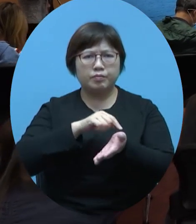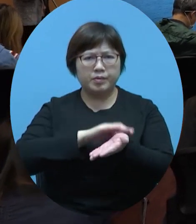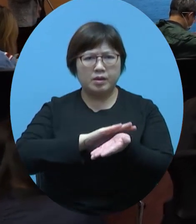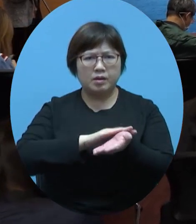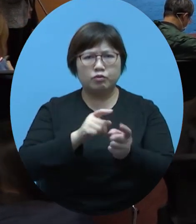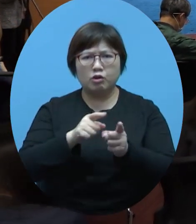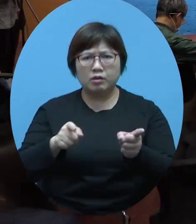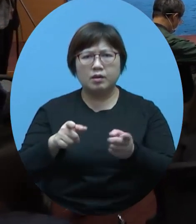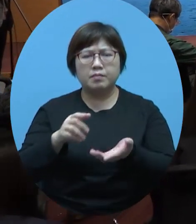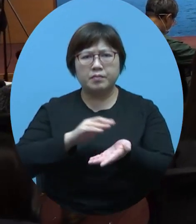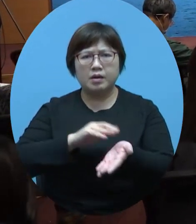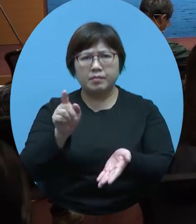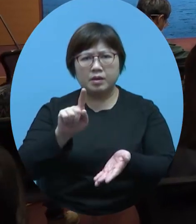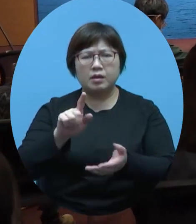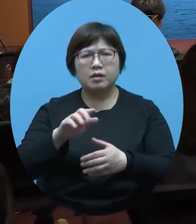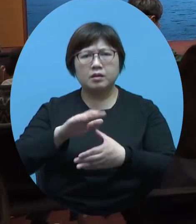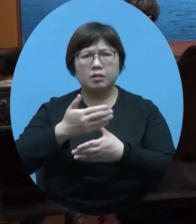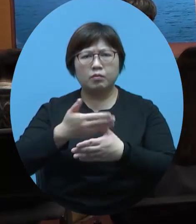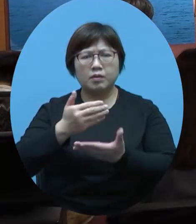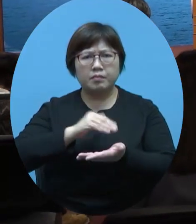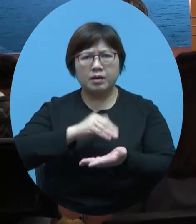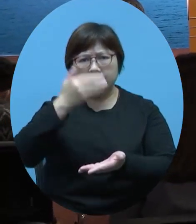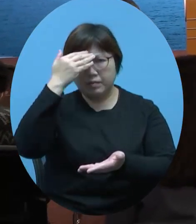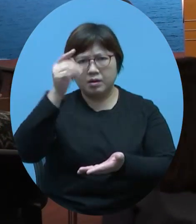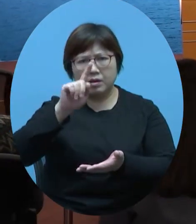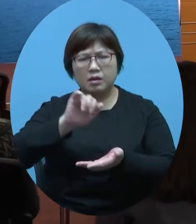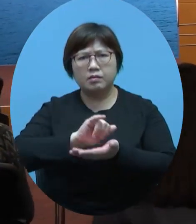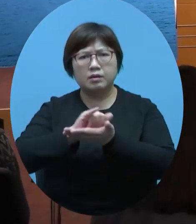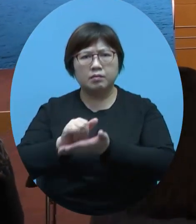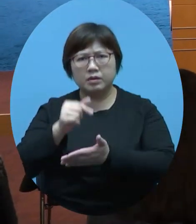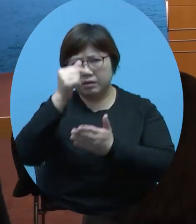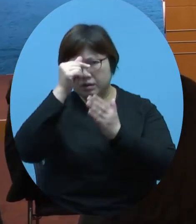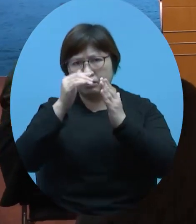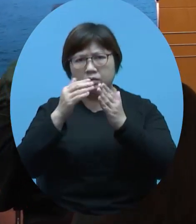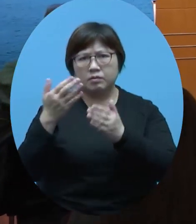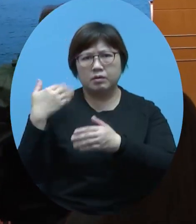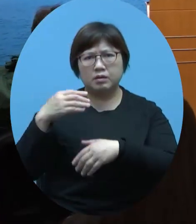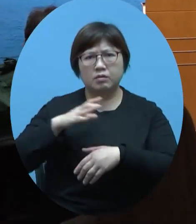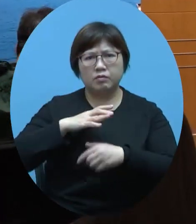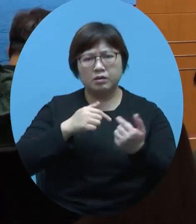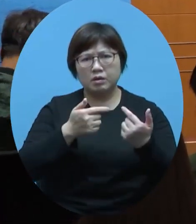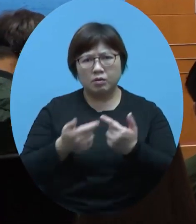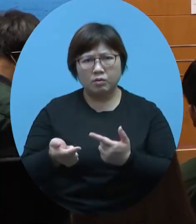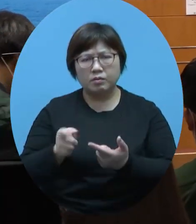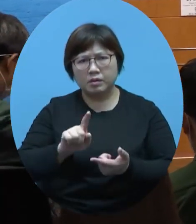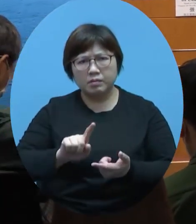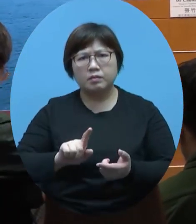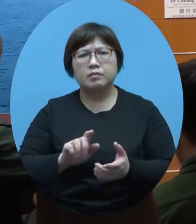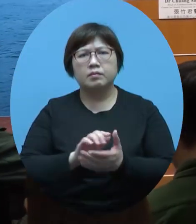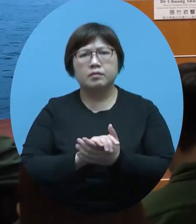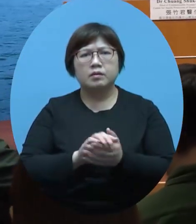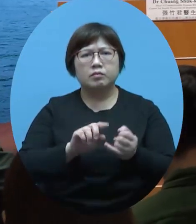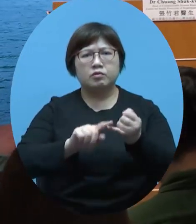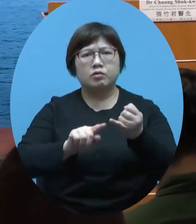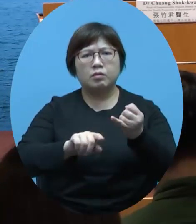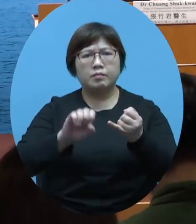係因為啲乜嘢事入院啦？同埋佢過去嗰個情況係點樣？即係一路以嚟嘅情況。最後就想問